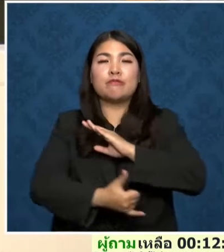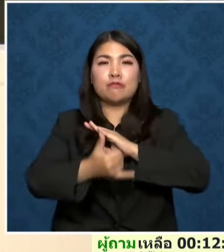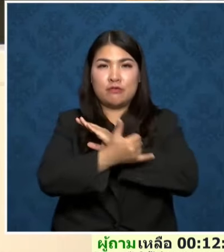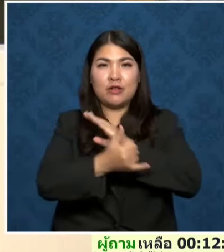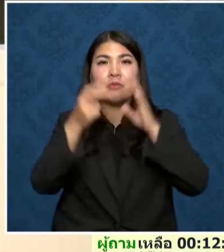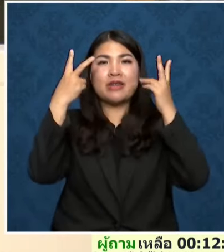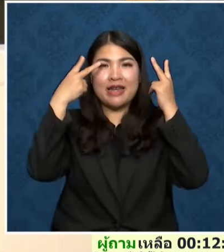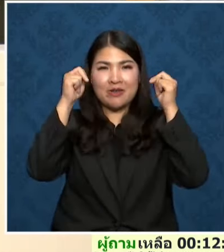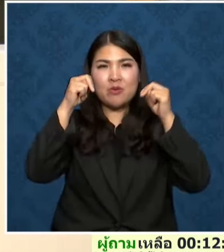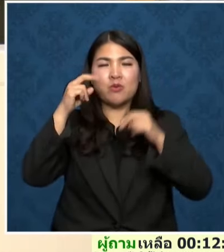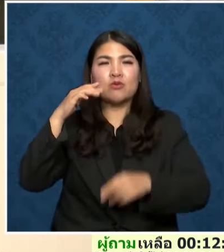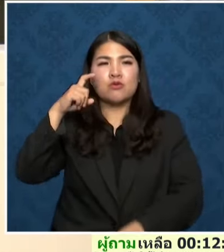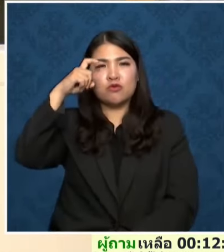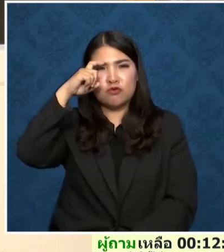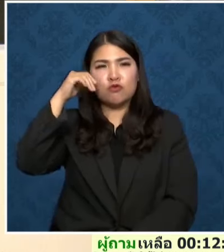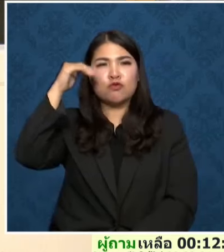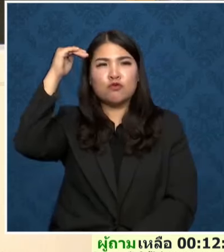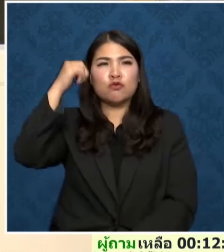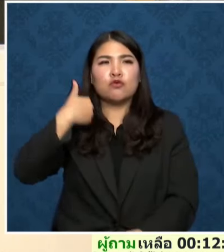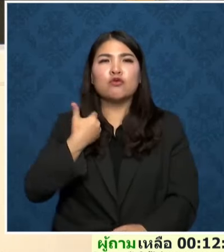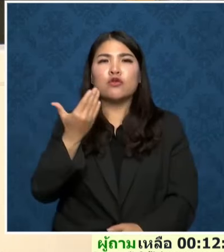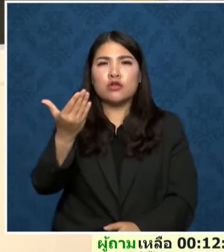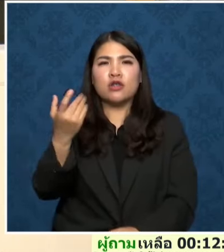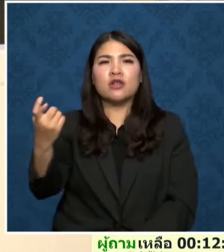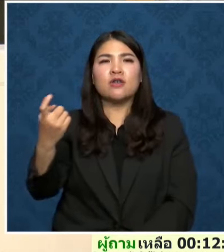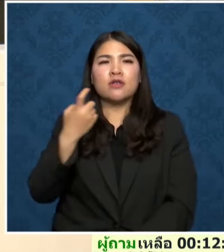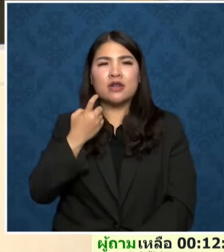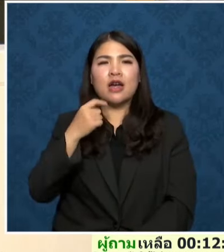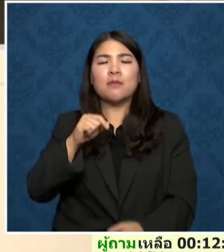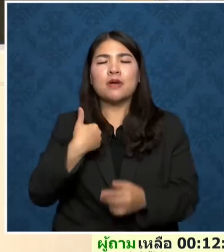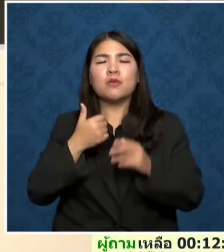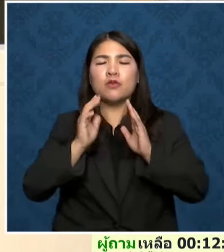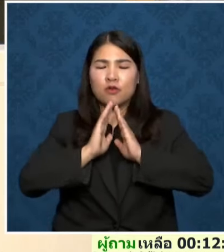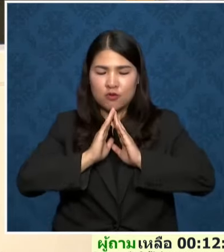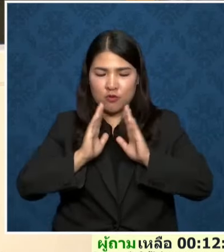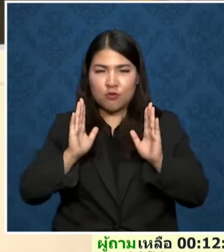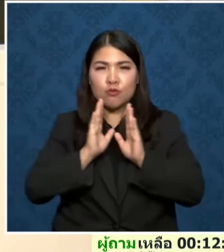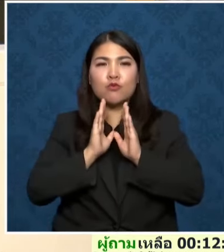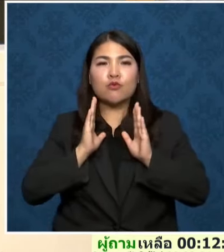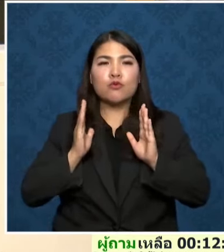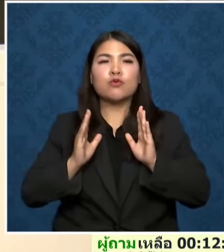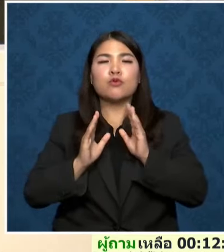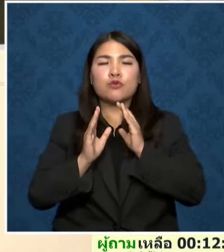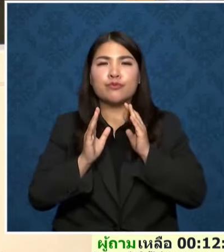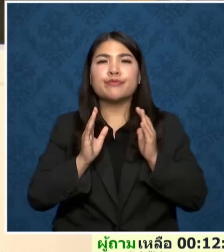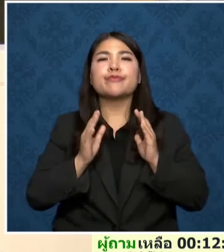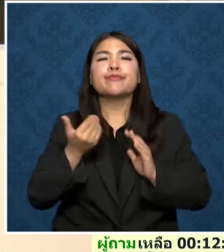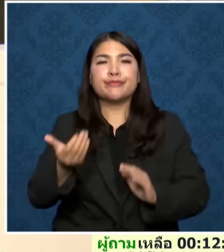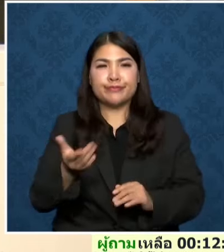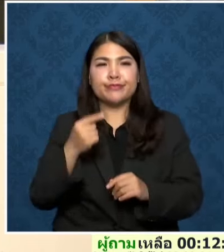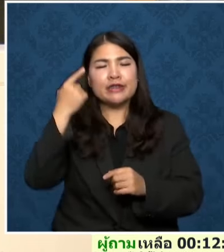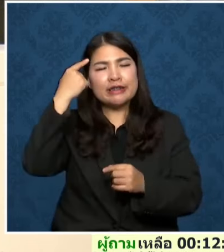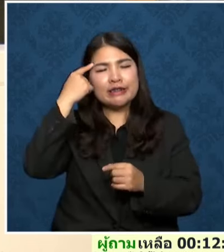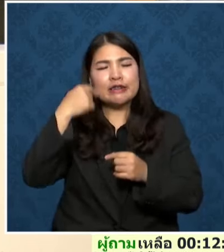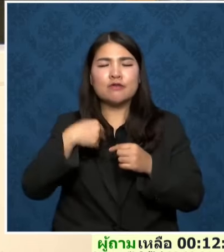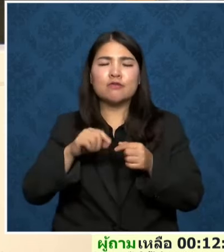secure text แฮโร conservativeที่ได้ท่านเองได้ใส่ใ